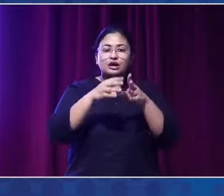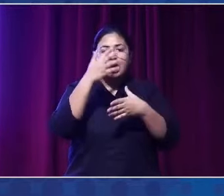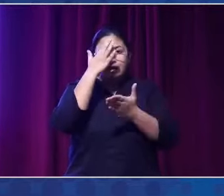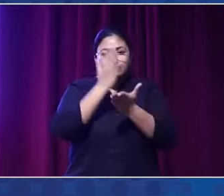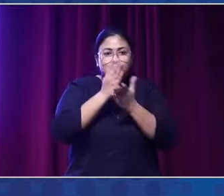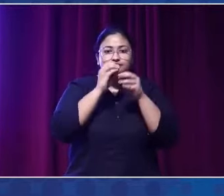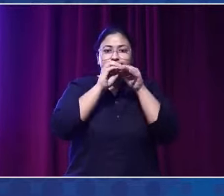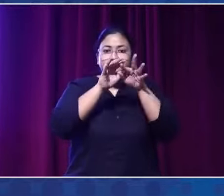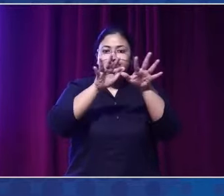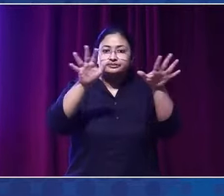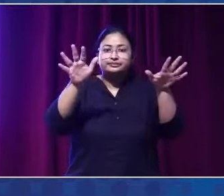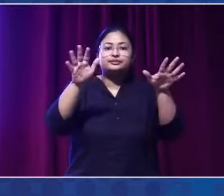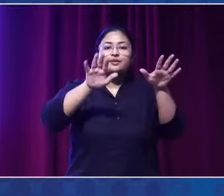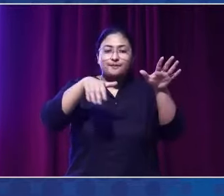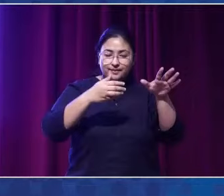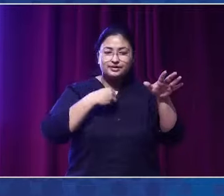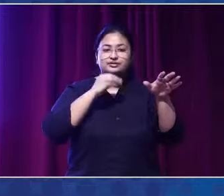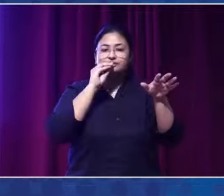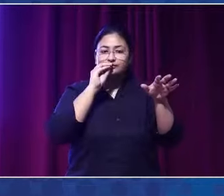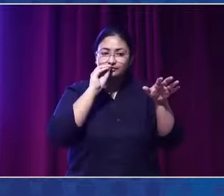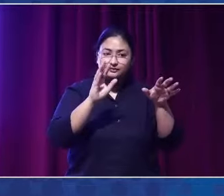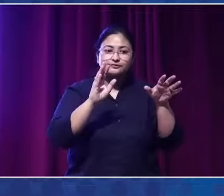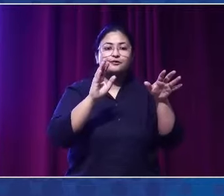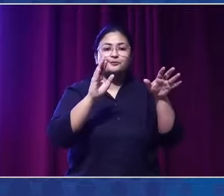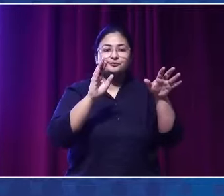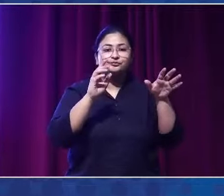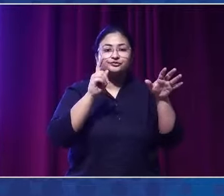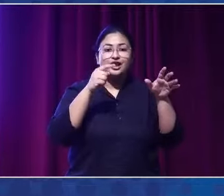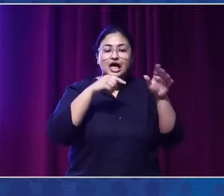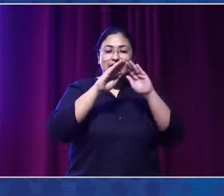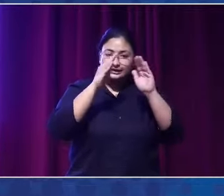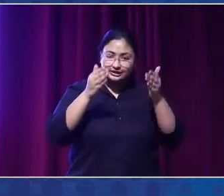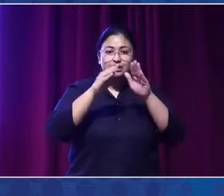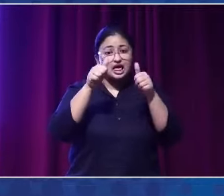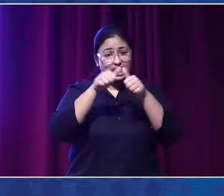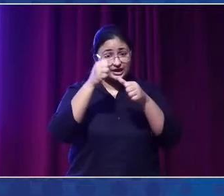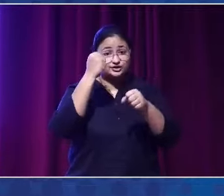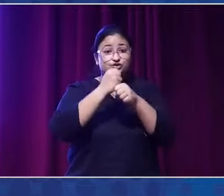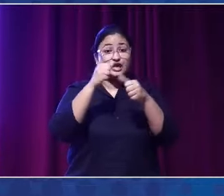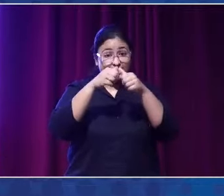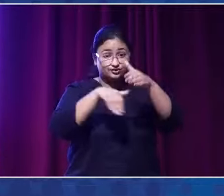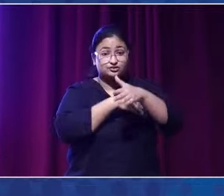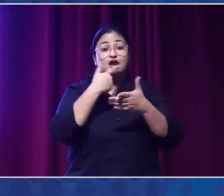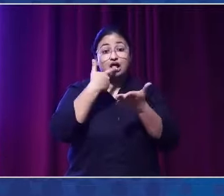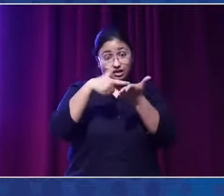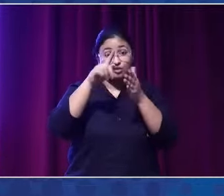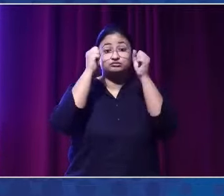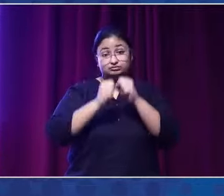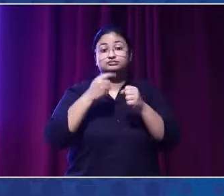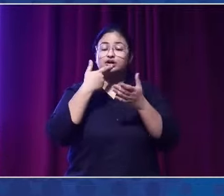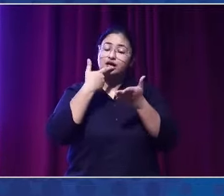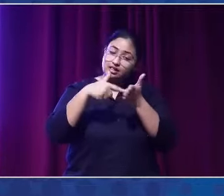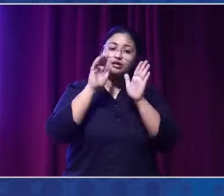लगा, बताया कि भाई हर एआरओ की काउंटर टेबल पे, हेड टेबल पे एजेंट अलाउड है। फिर एक